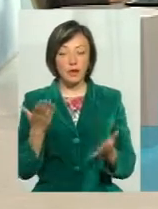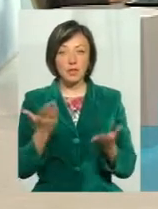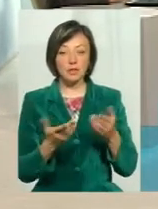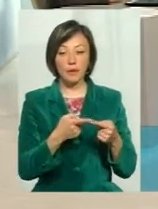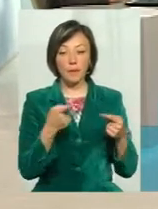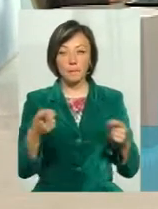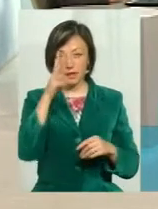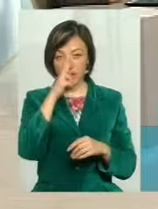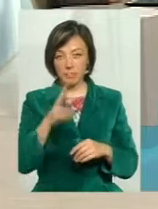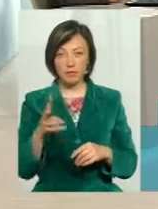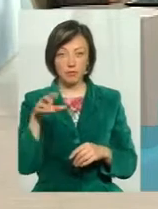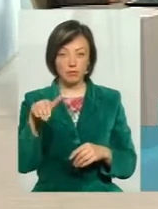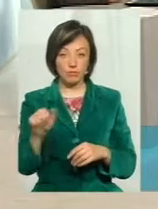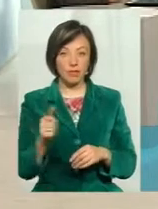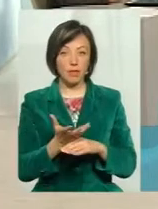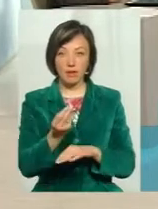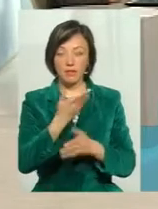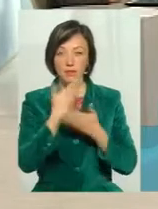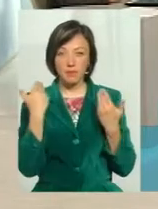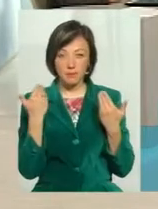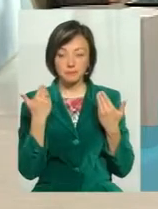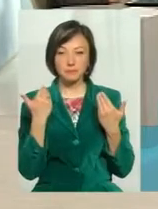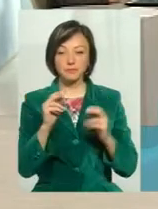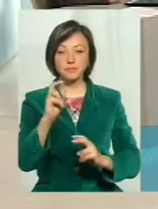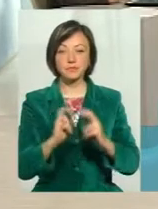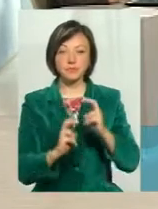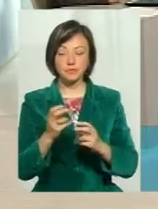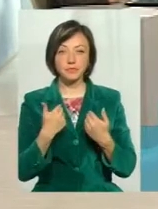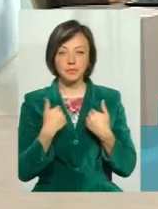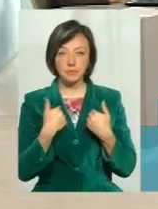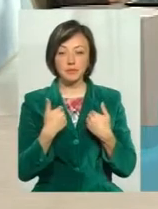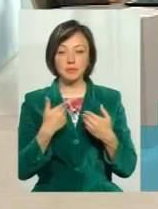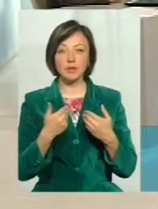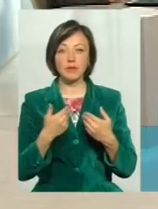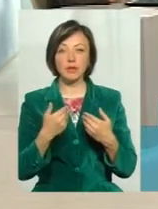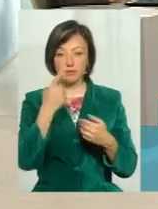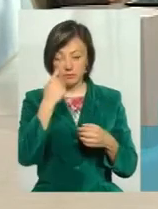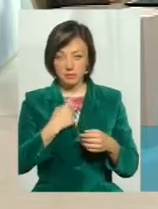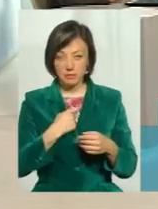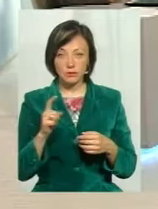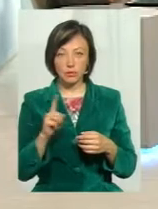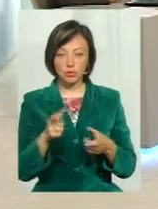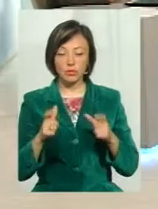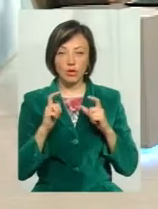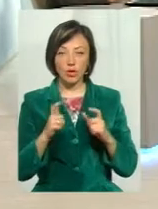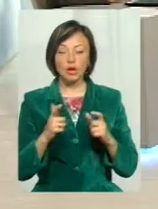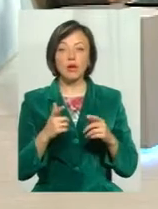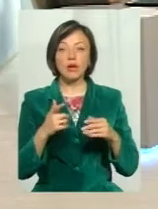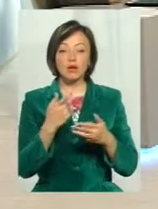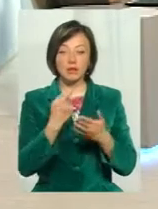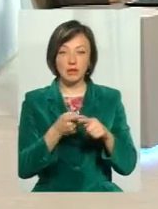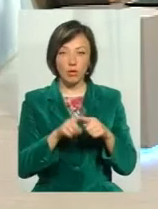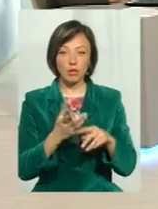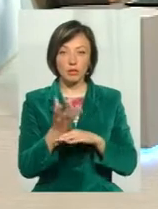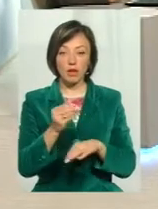протягом 2 місяців він її не сплатить, і підприємство нам прозвітує про те, що, яке надає житлово-комунальні послуги, про те, що